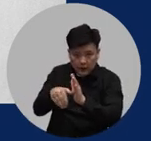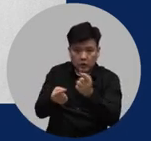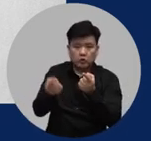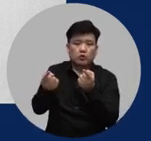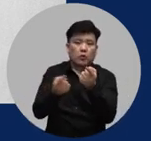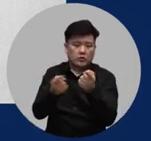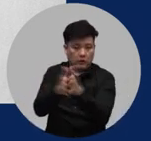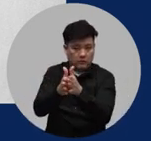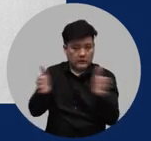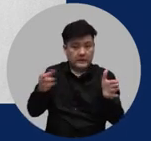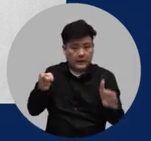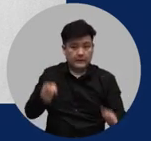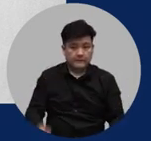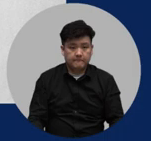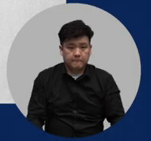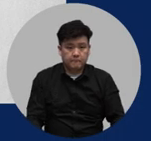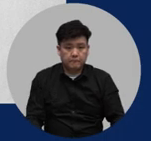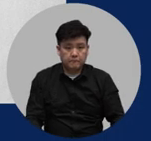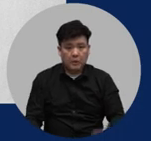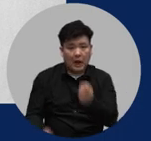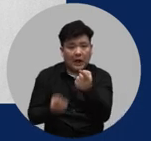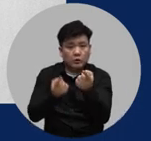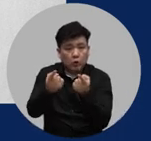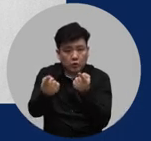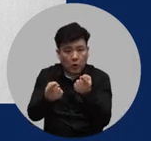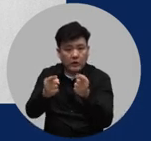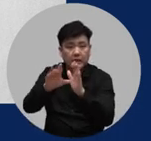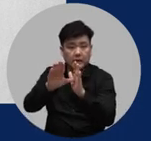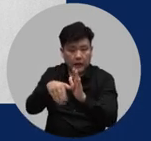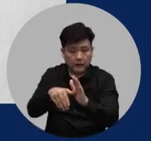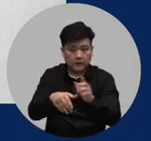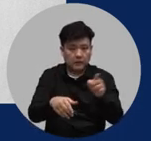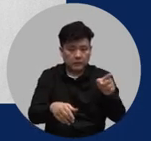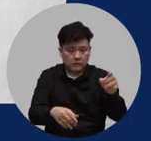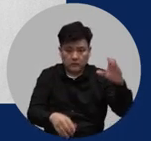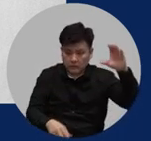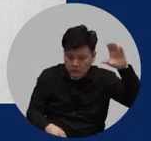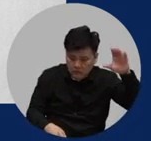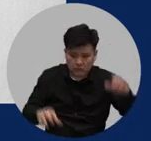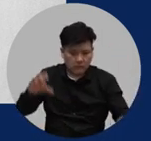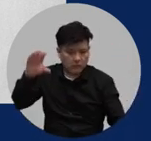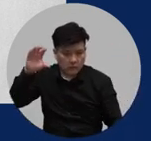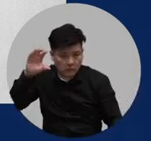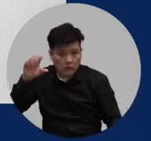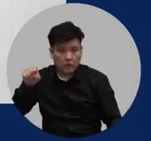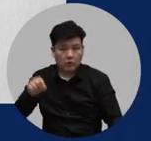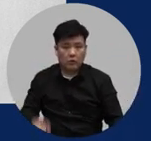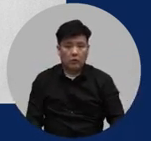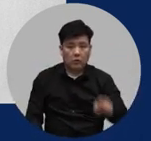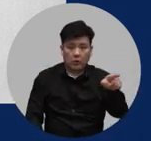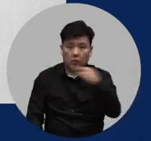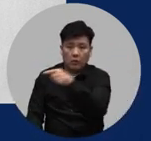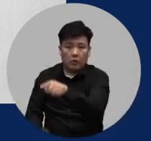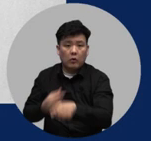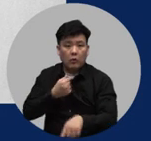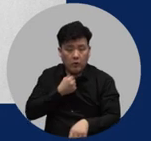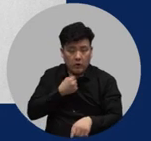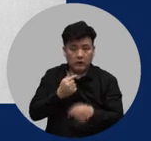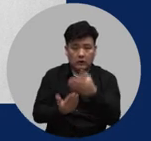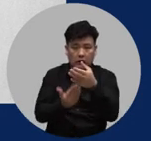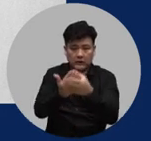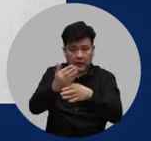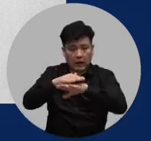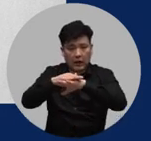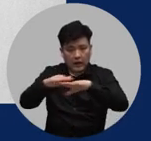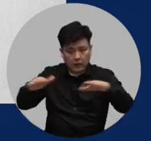조정으로 돌입합니다. 조정 과정은 당사자들의 의견을 청취하고 당사자들이 원하는 것과